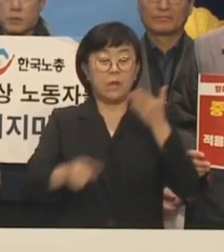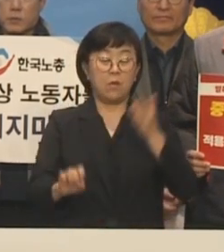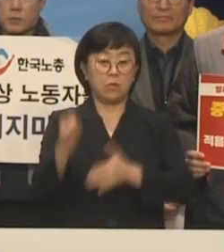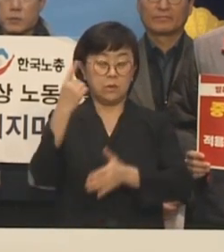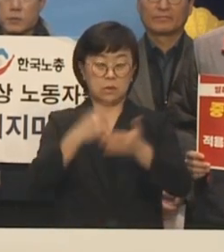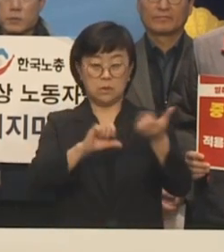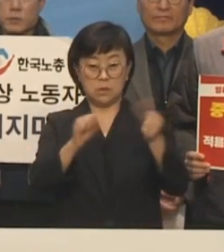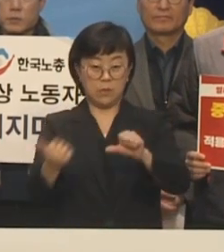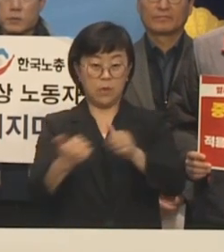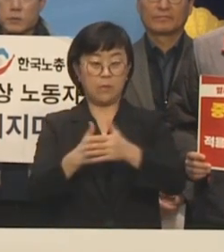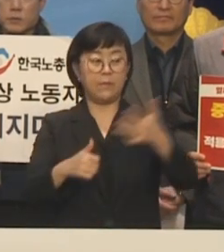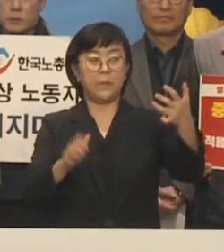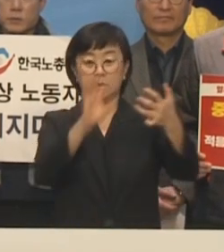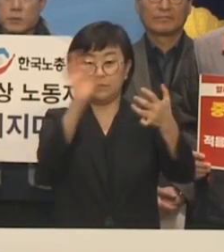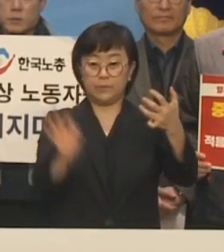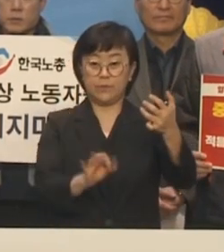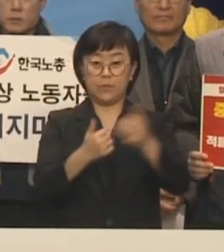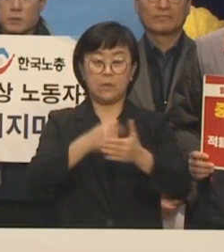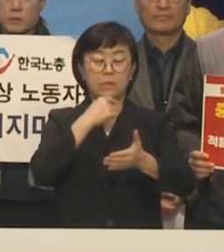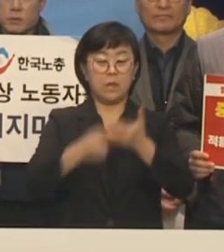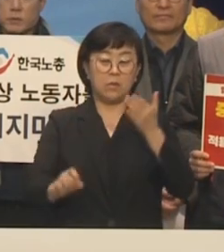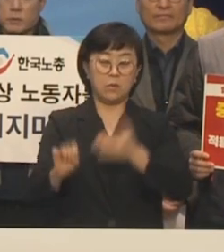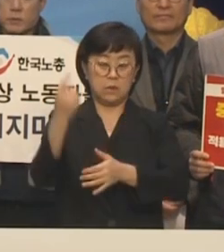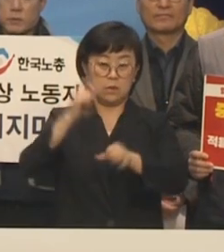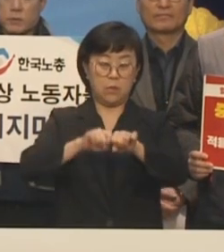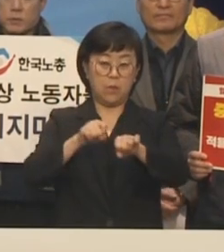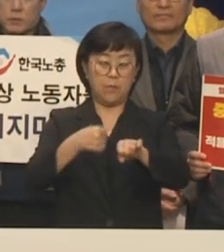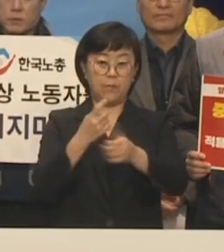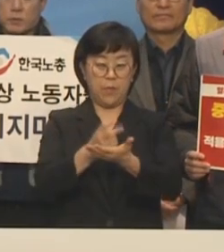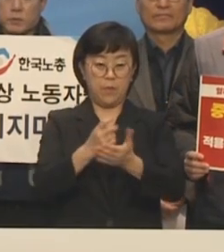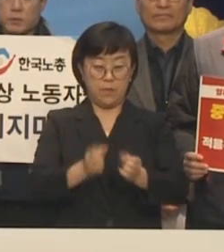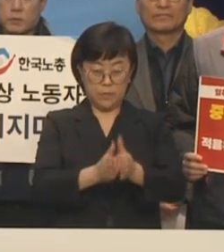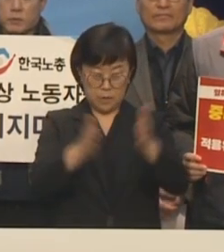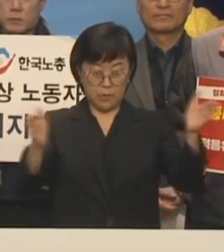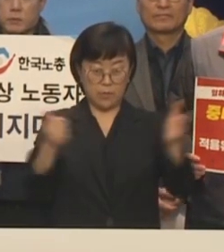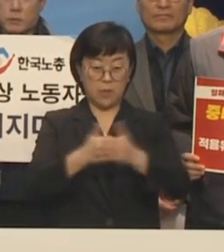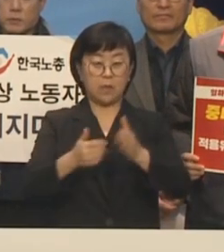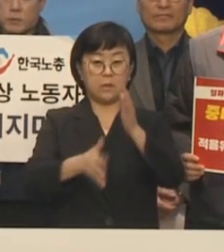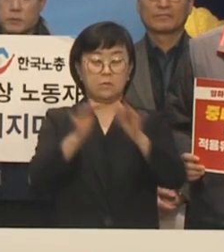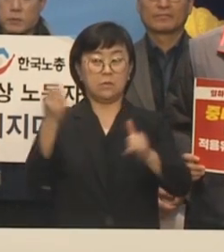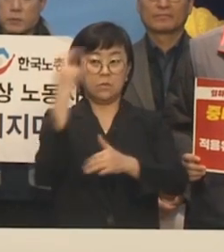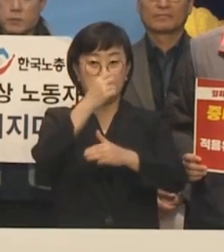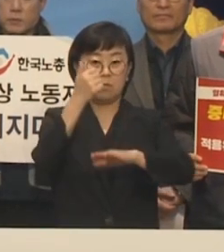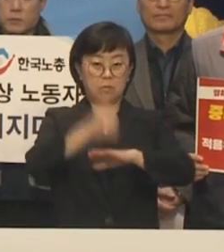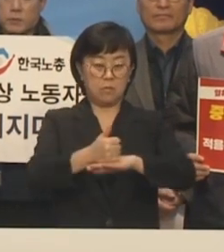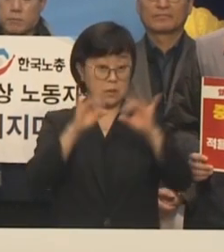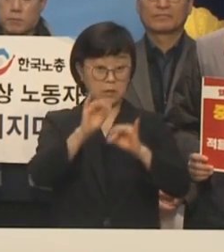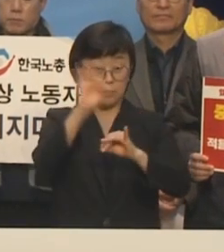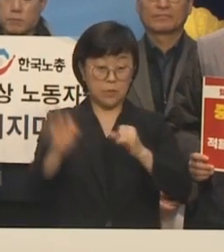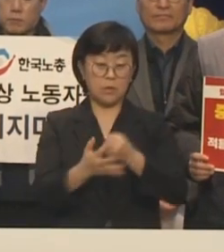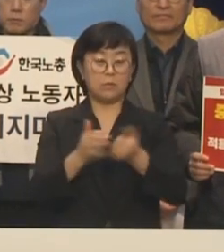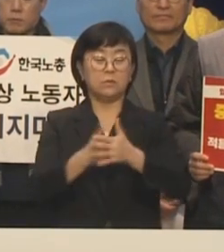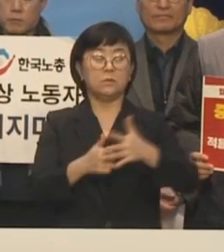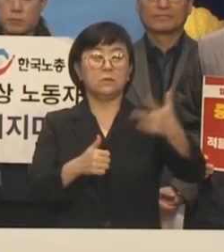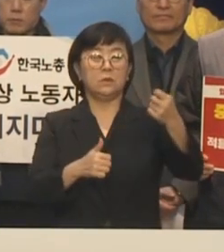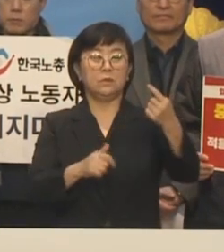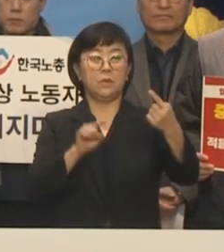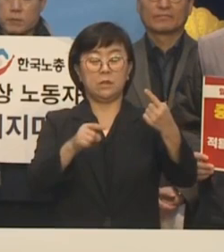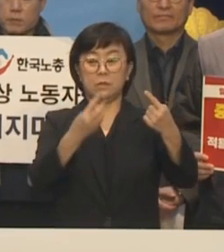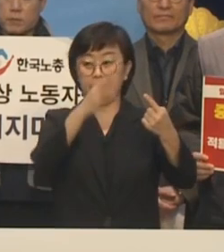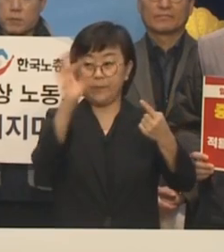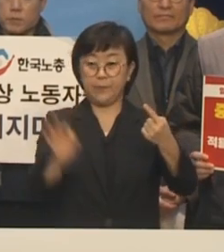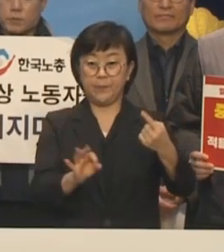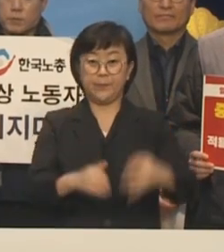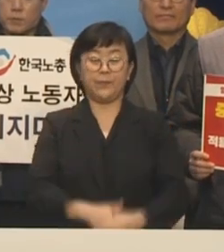비율 80%, 중대재해법 확대 시행 시민 여론조사 찬성 비율